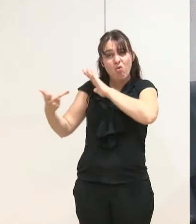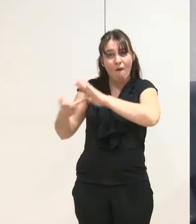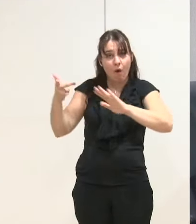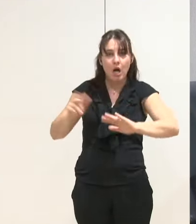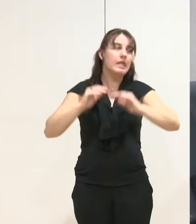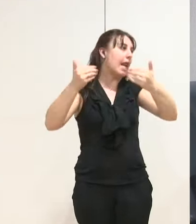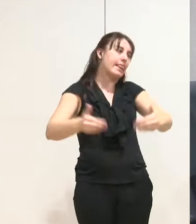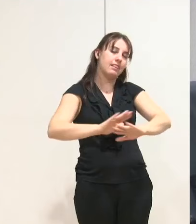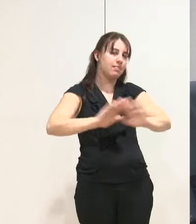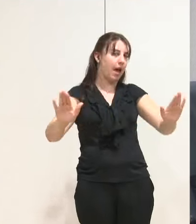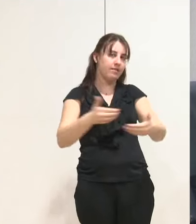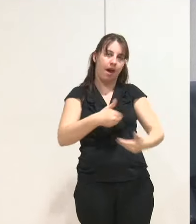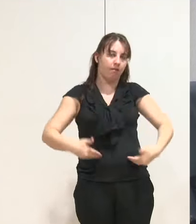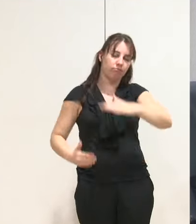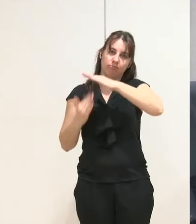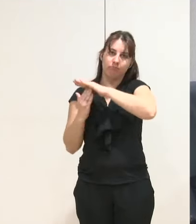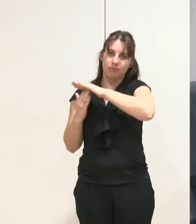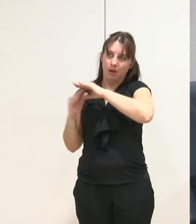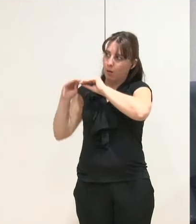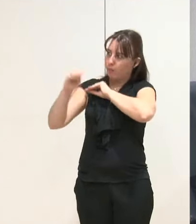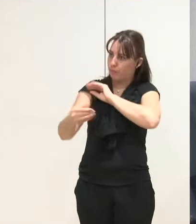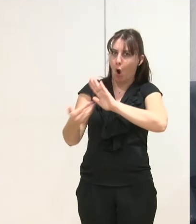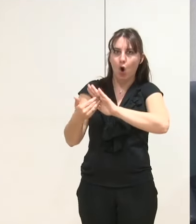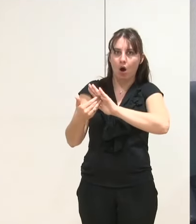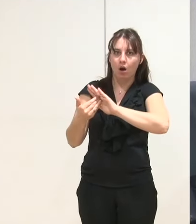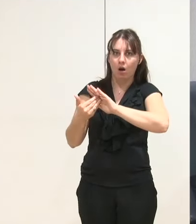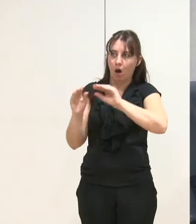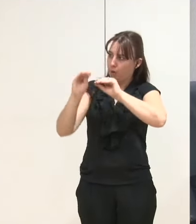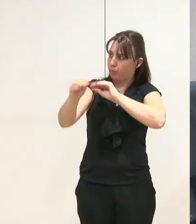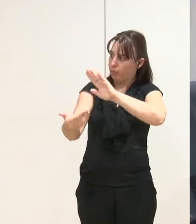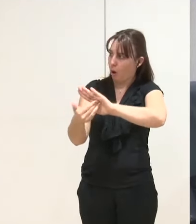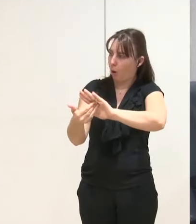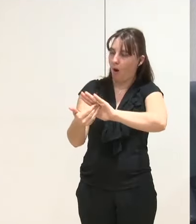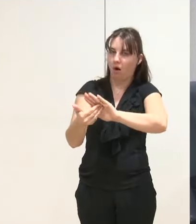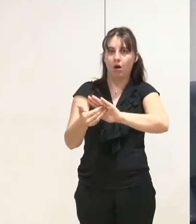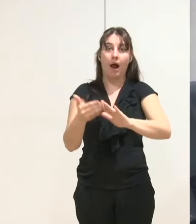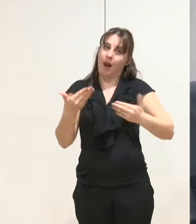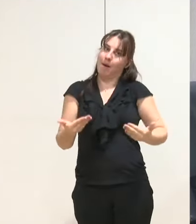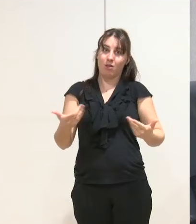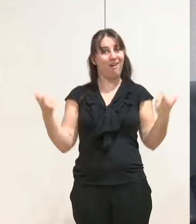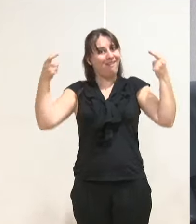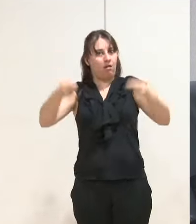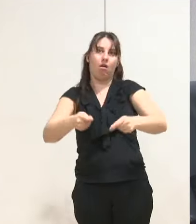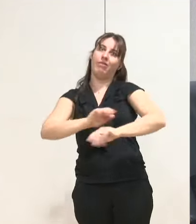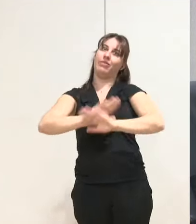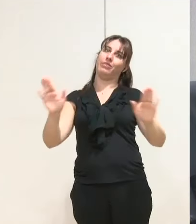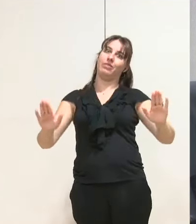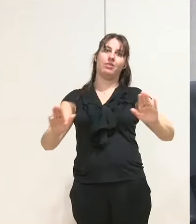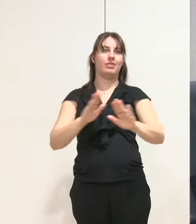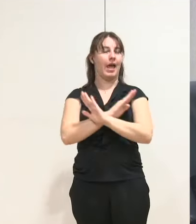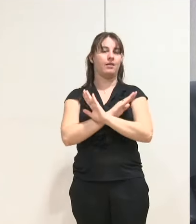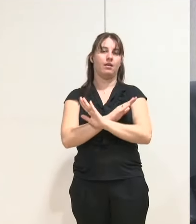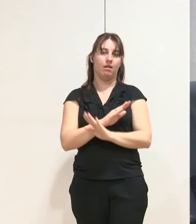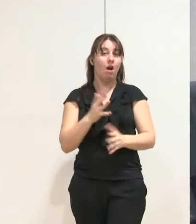qu'on nous fait le coup de la dernière recapitalisation et j'espère me tromper mais il se